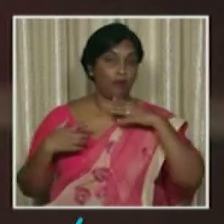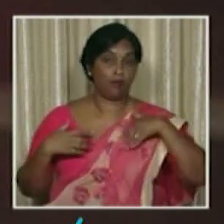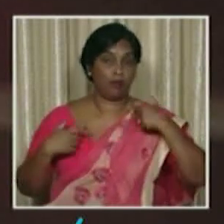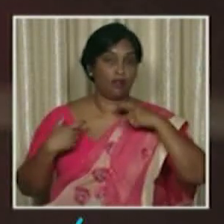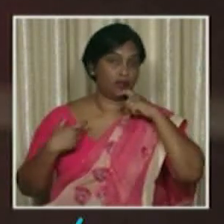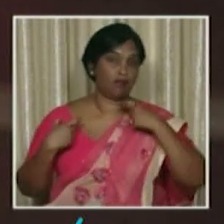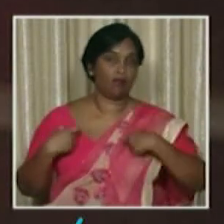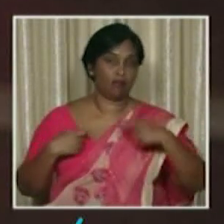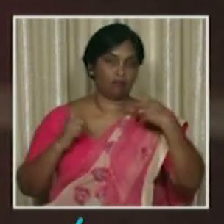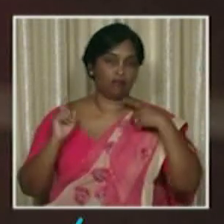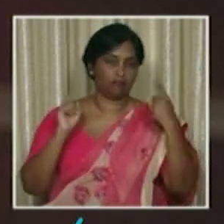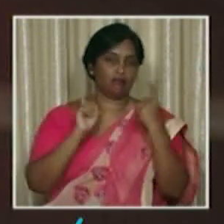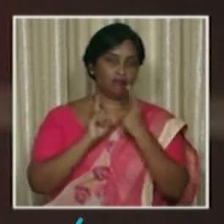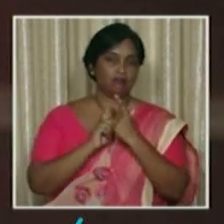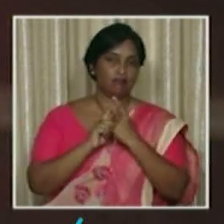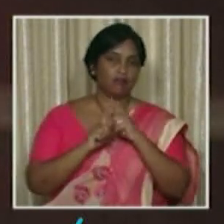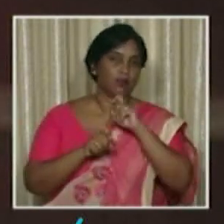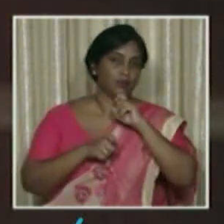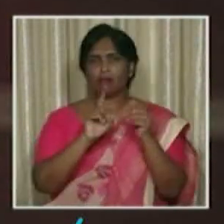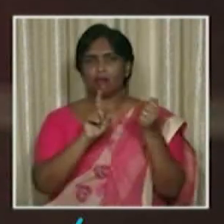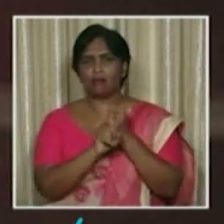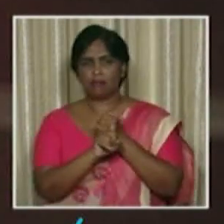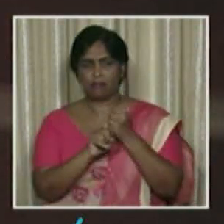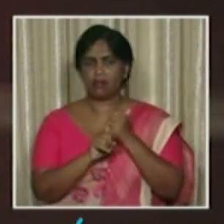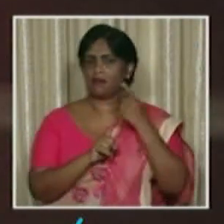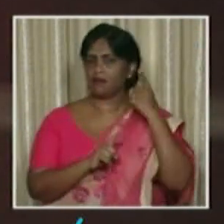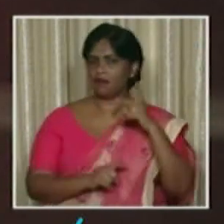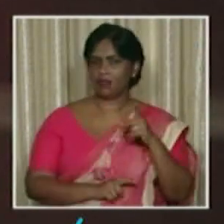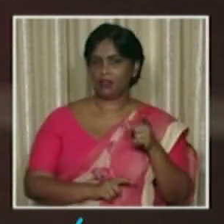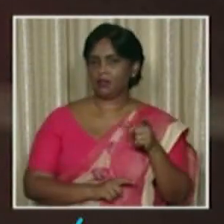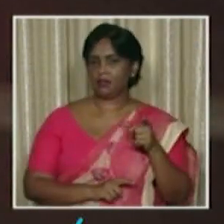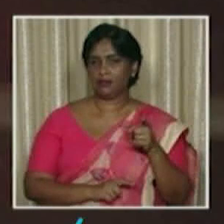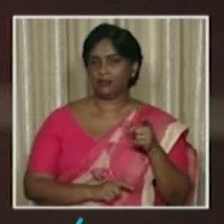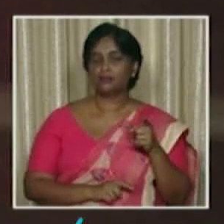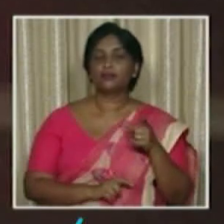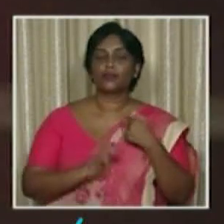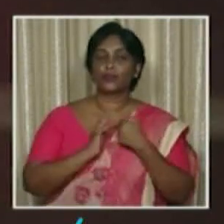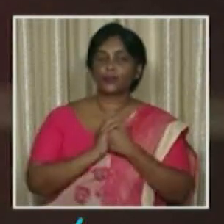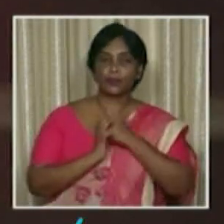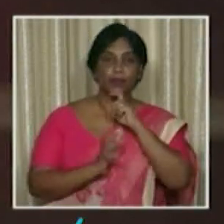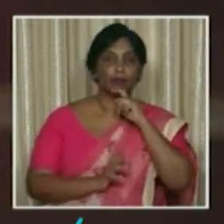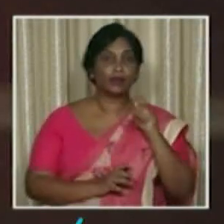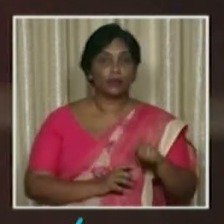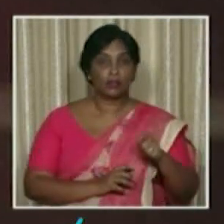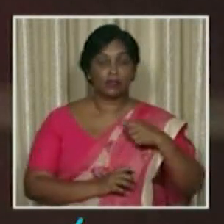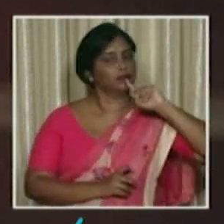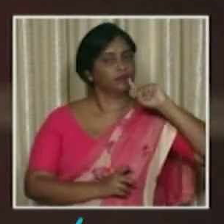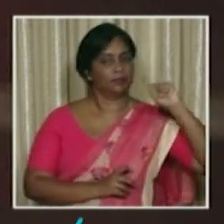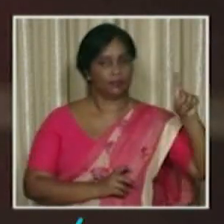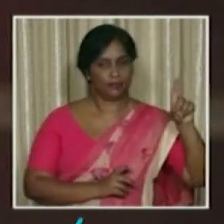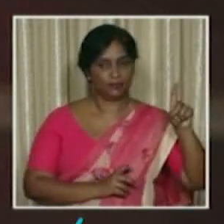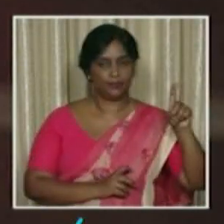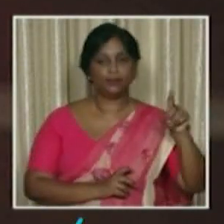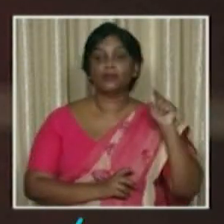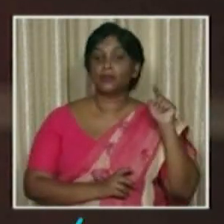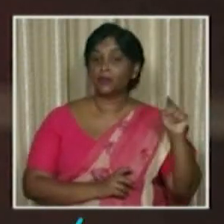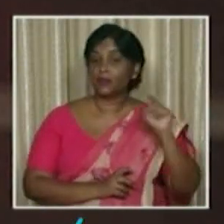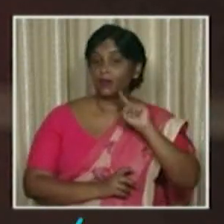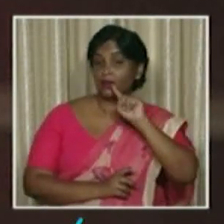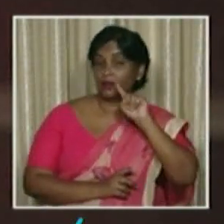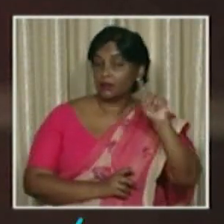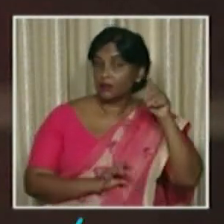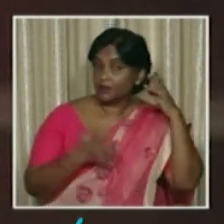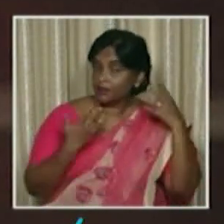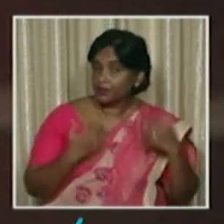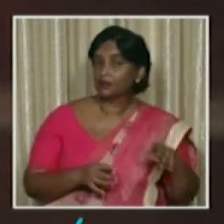ඔබතුමා ඉස්සිරිය ඉදිරියේ මේ නඩුව අහලා ඉවර කරන්න ඕනේ කියලා. ඒක එතුමා ගරු අග විනිසුරුතුමා දැනුවත් කරලා තියෙනවා. එතකොට ඒ දැනුවත් කරලා